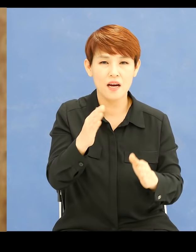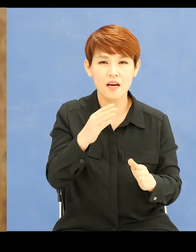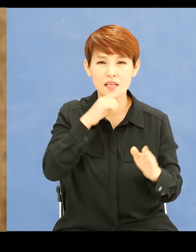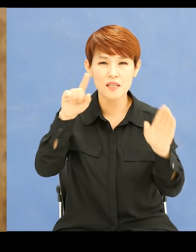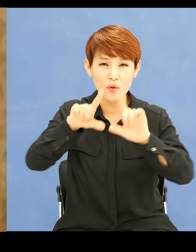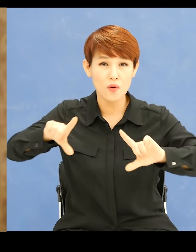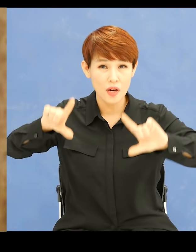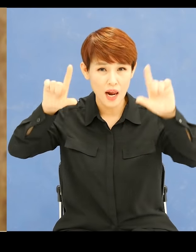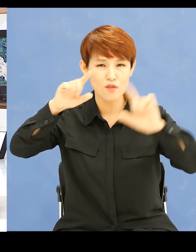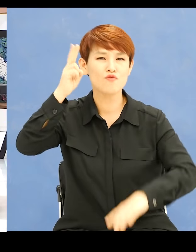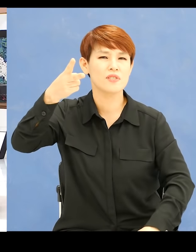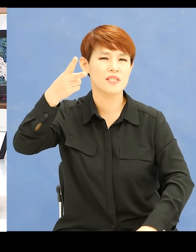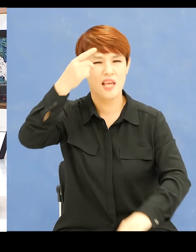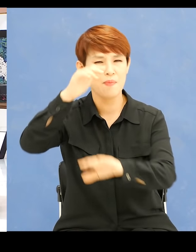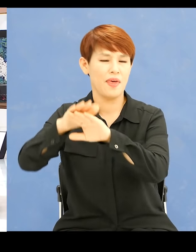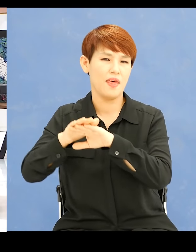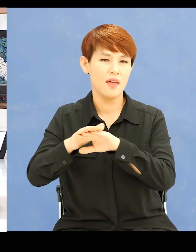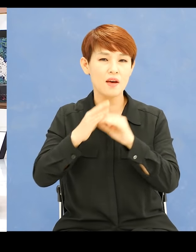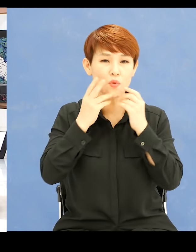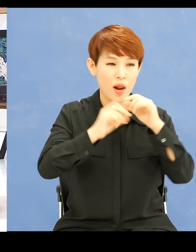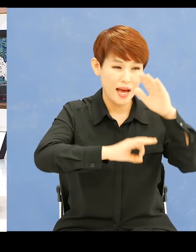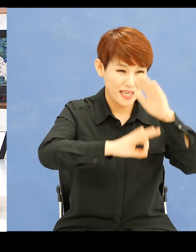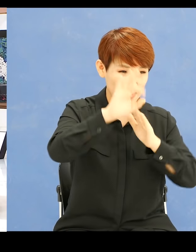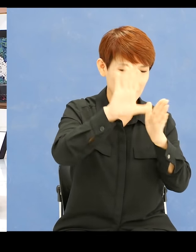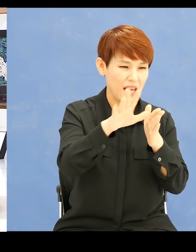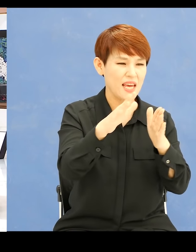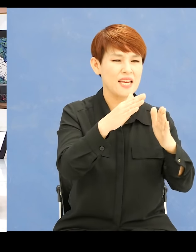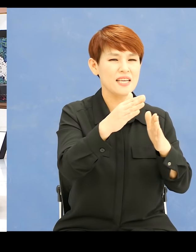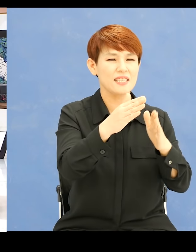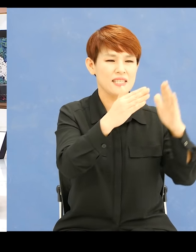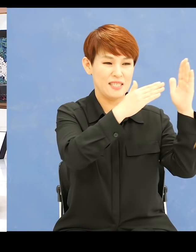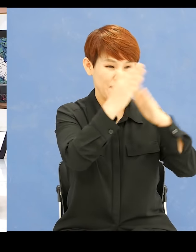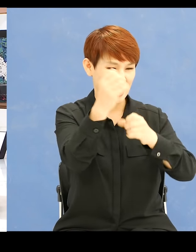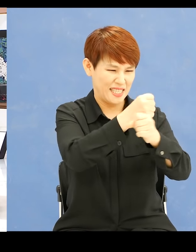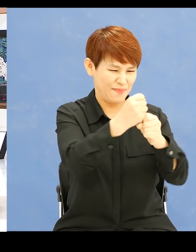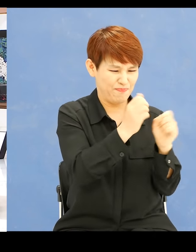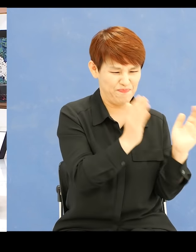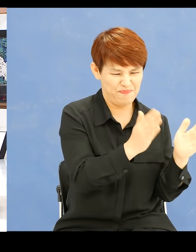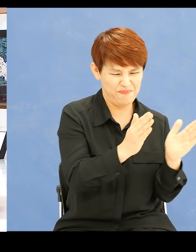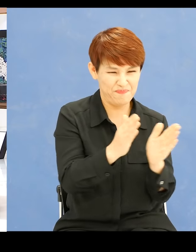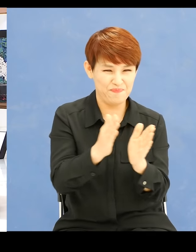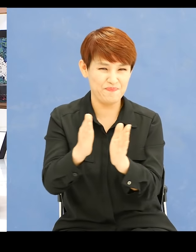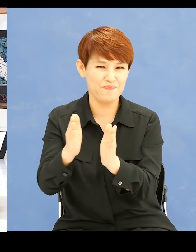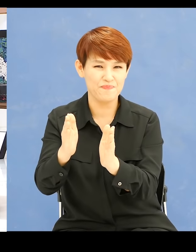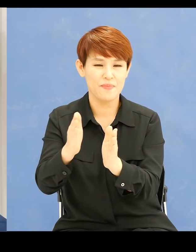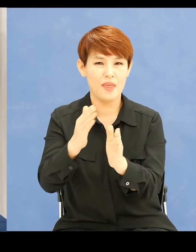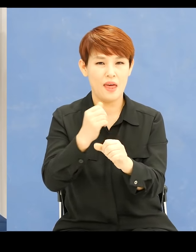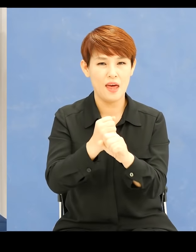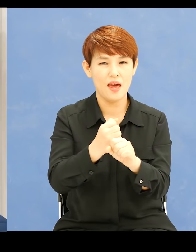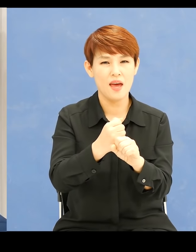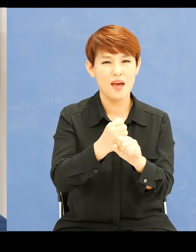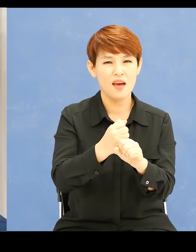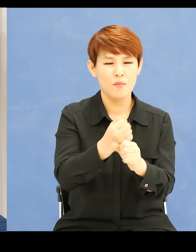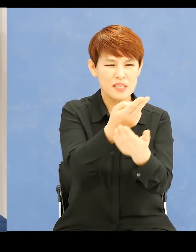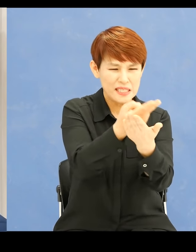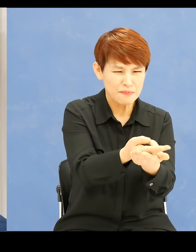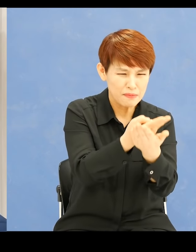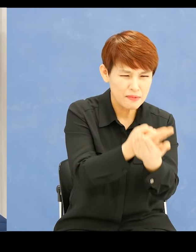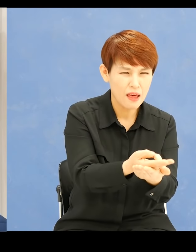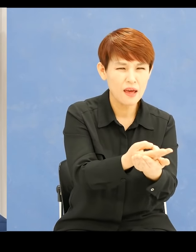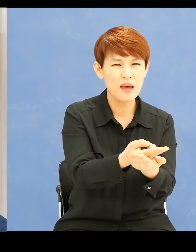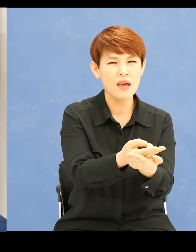2시에 예배니까 예. 토요일 아침부터 우리 성도님 한 분 이삿짐을 옮겨주러 제가 가가지고 청년 한 명 데리고 네.